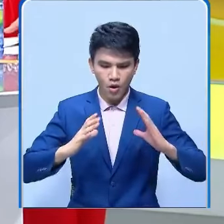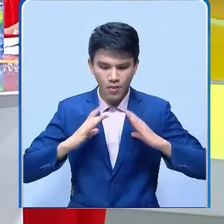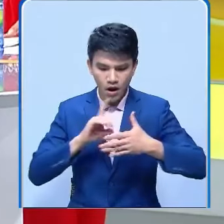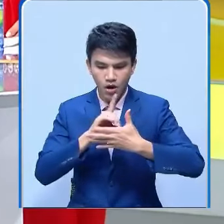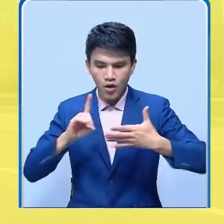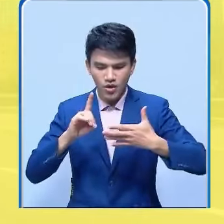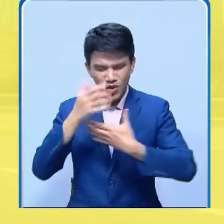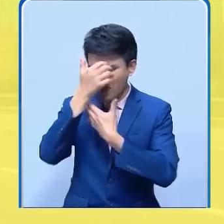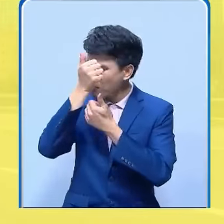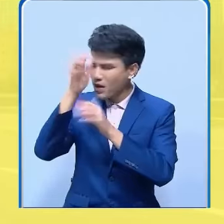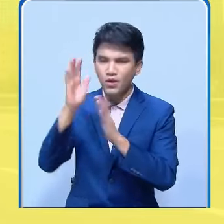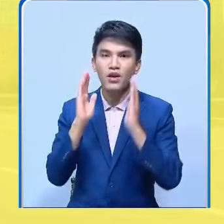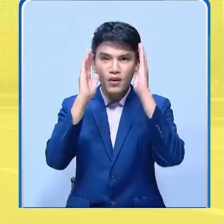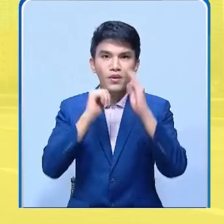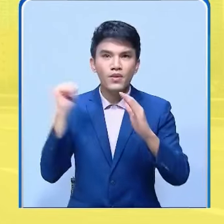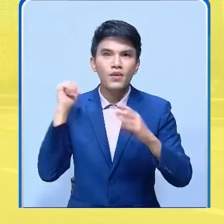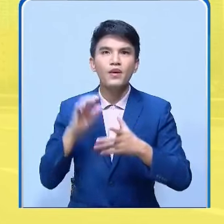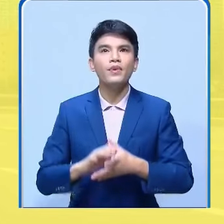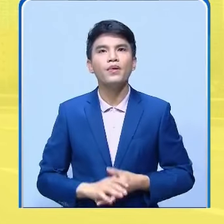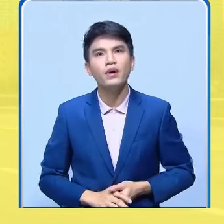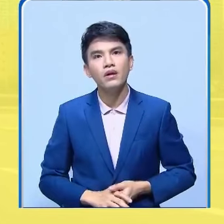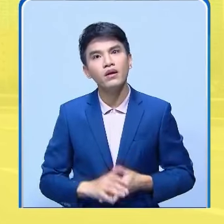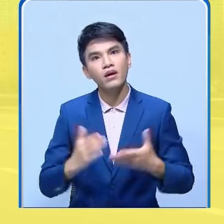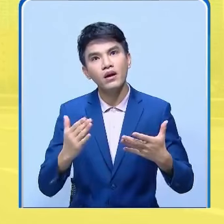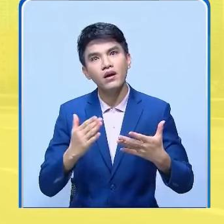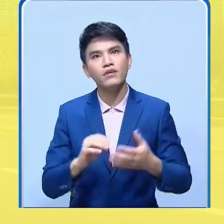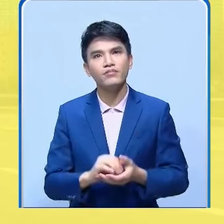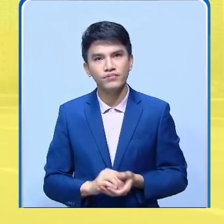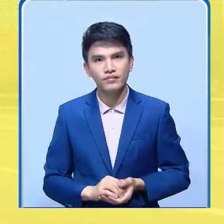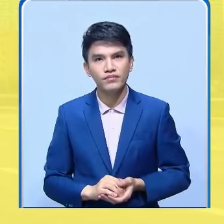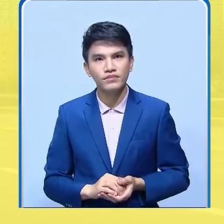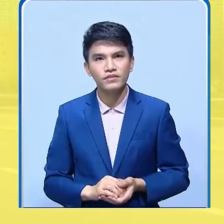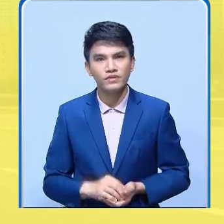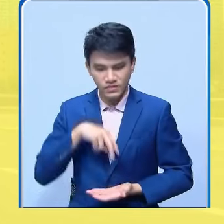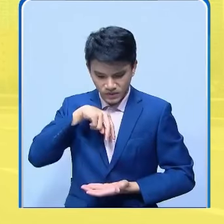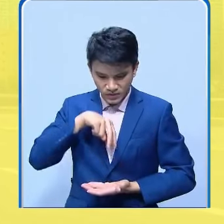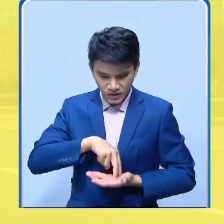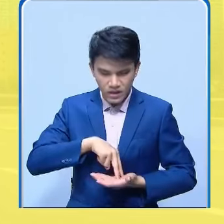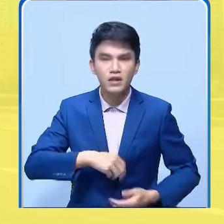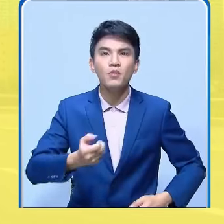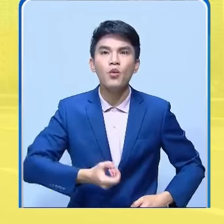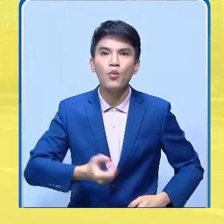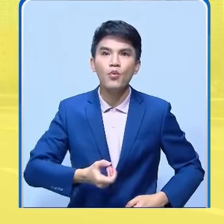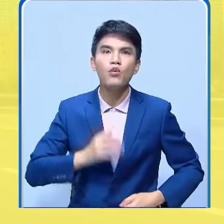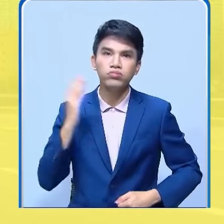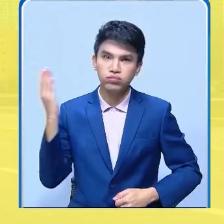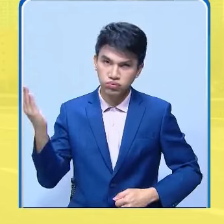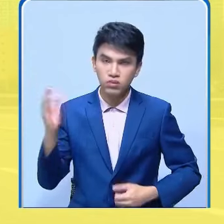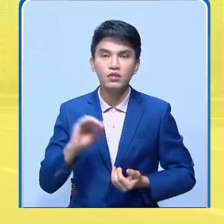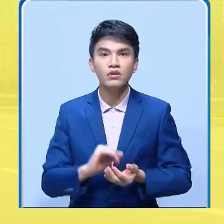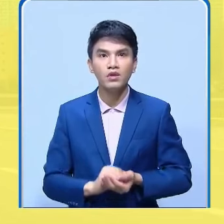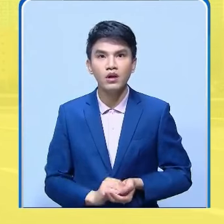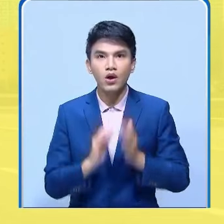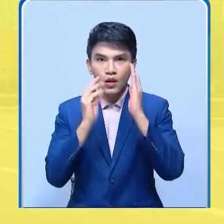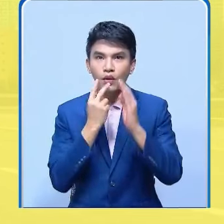นสายตาใครเลยคือโนสนโนแคร์ครับนี่เราต้องเซ็นเซอร์ให้หน่อยเนี่ยมายืนสำเร็จความใคร่อยู่เนี่ยนะครับแล้วปรากฏว่าคน